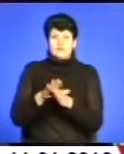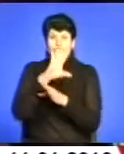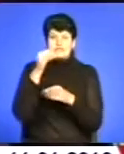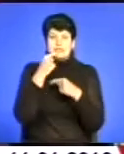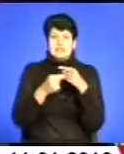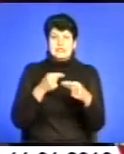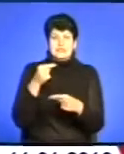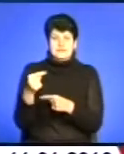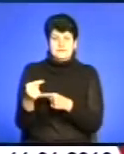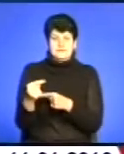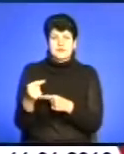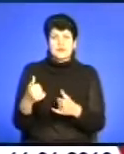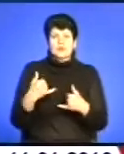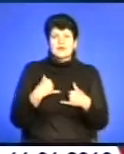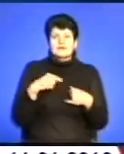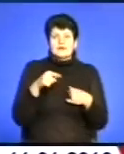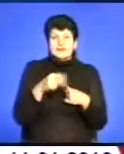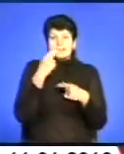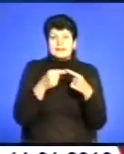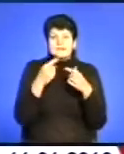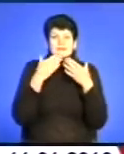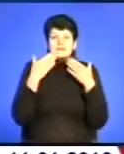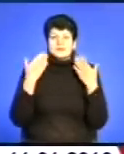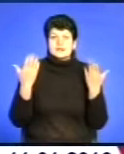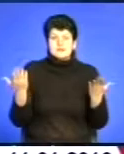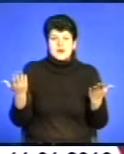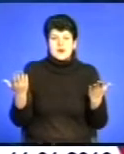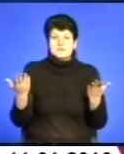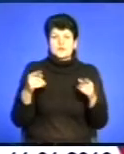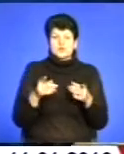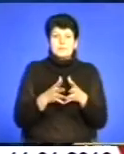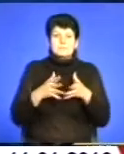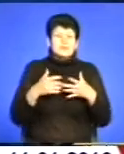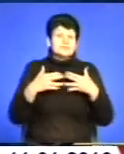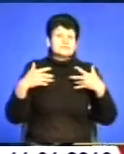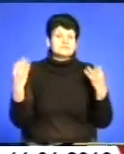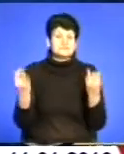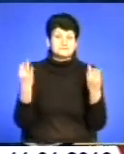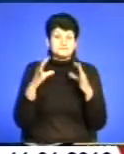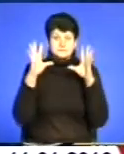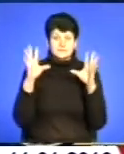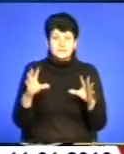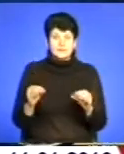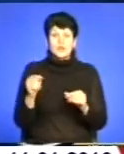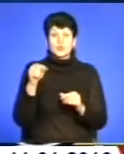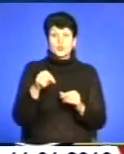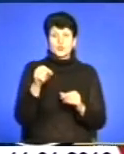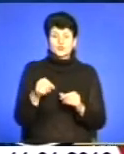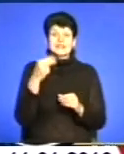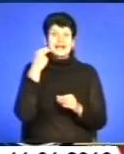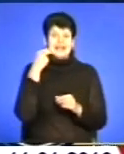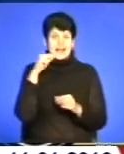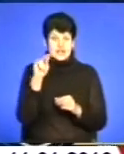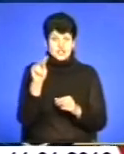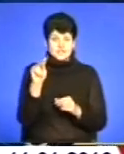відновити і на Сході. У нас таких традицій немає, як у вас. Тут набагато як колоритніше все. Тут як набагато краще,